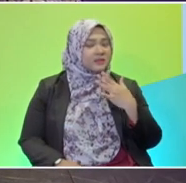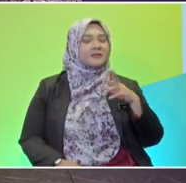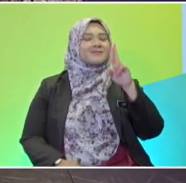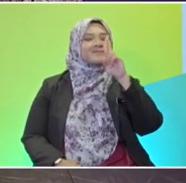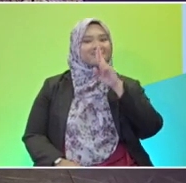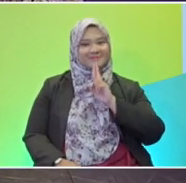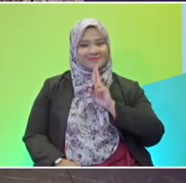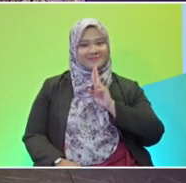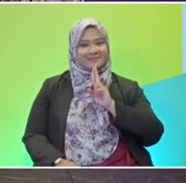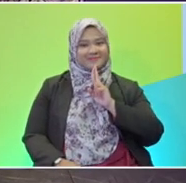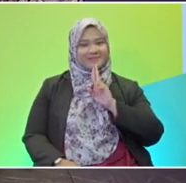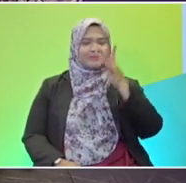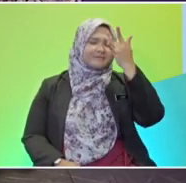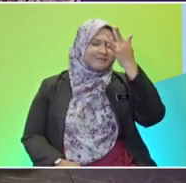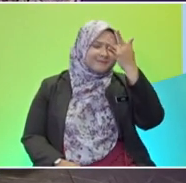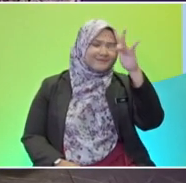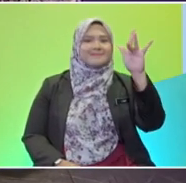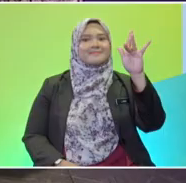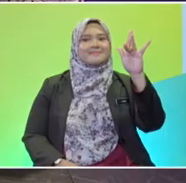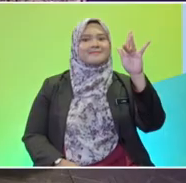mengenali dengan baik